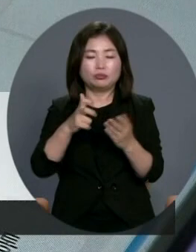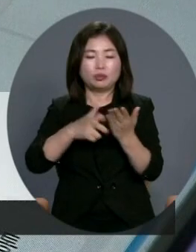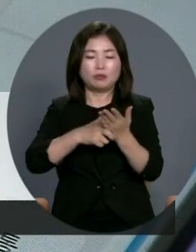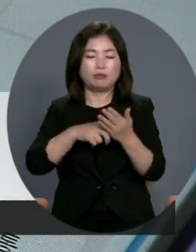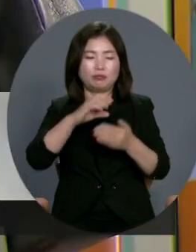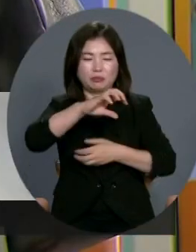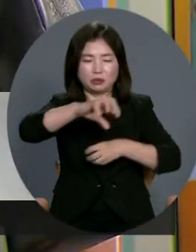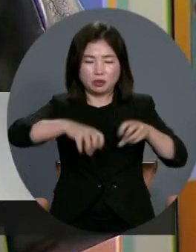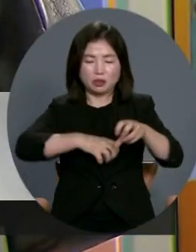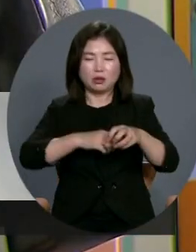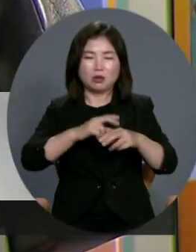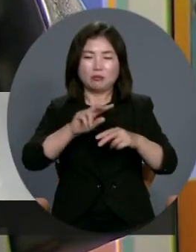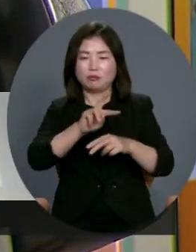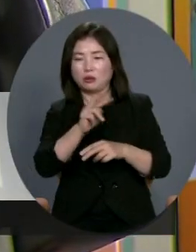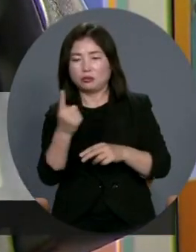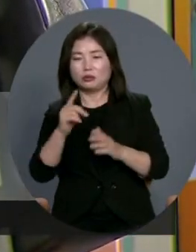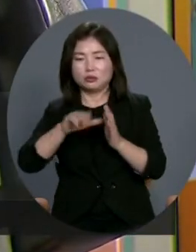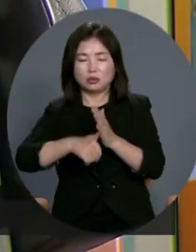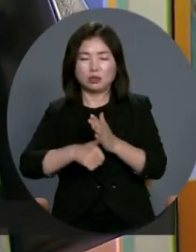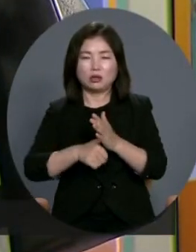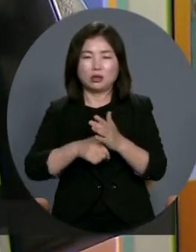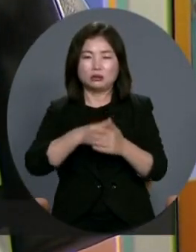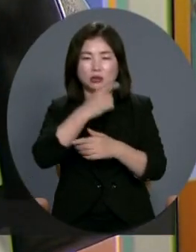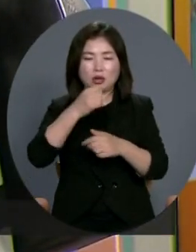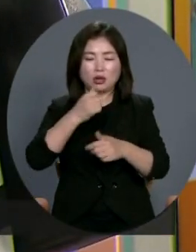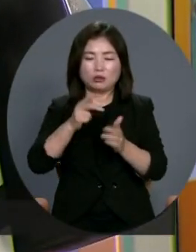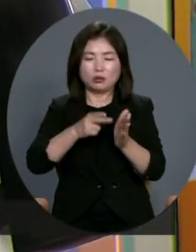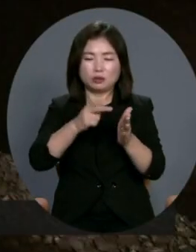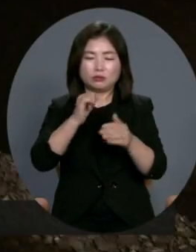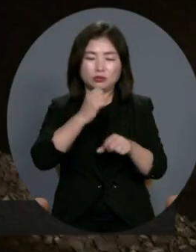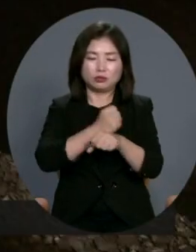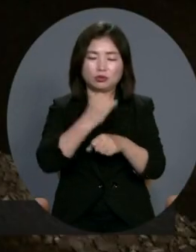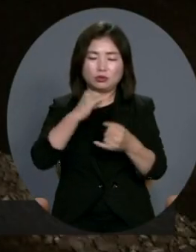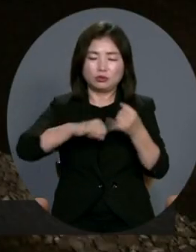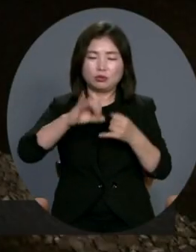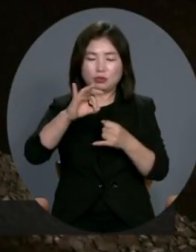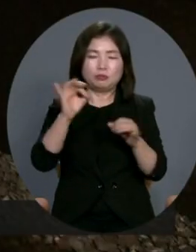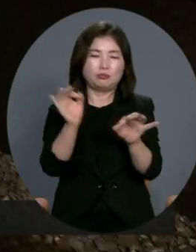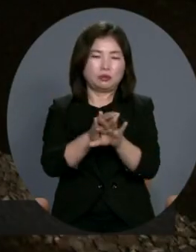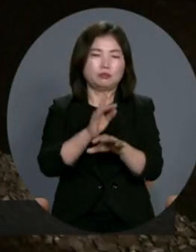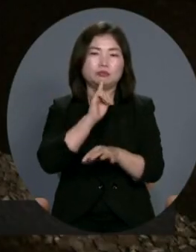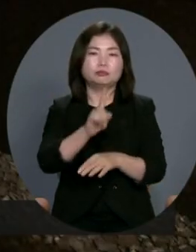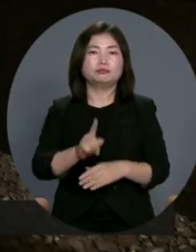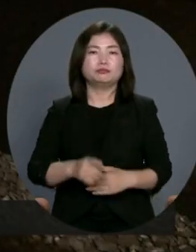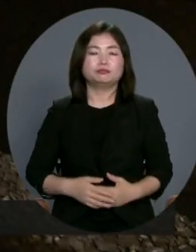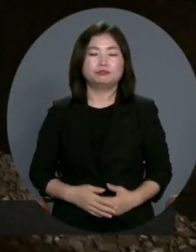승차권을 반환하거나 변경하는 경우 모든 열차의 위약금이 면제된다고 밝혔습니다